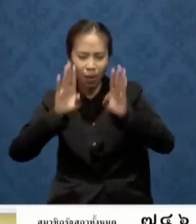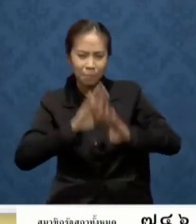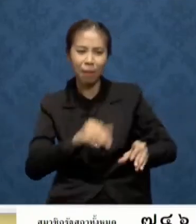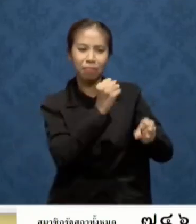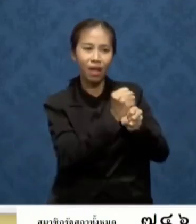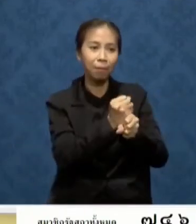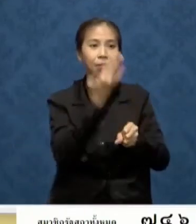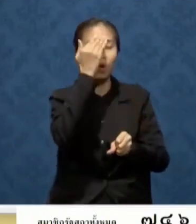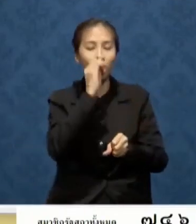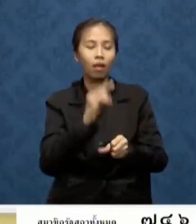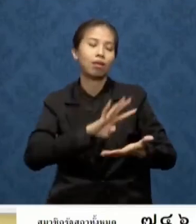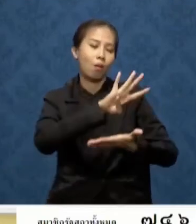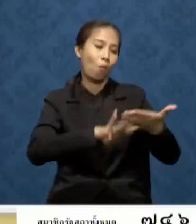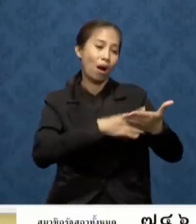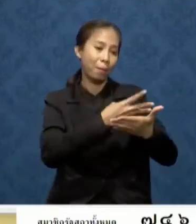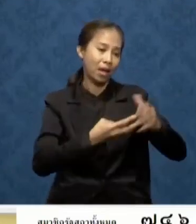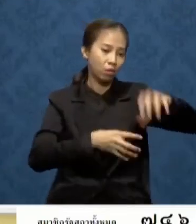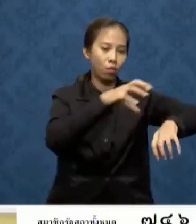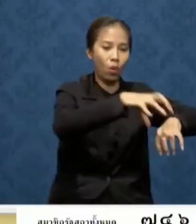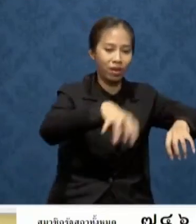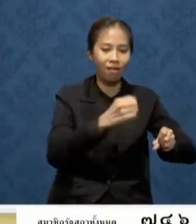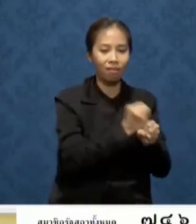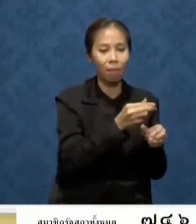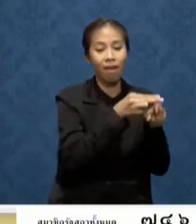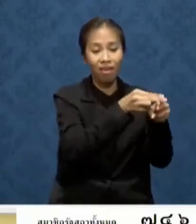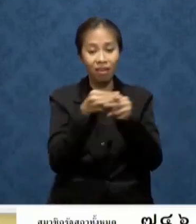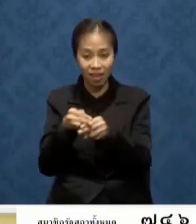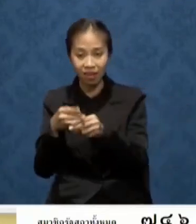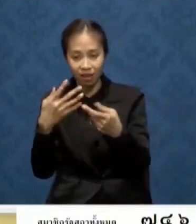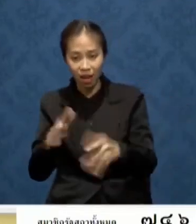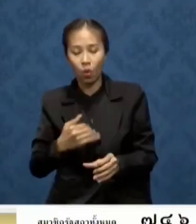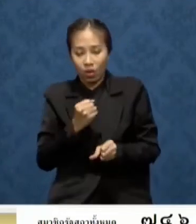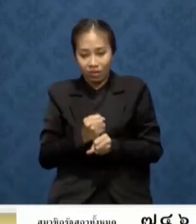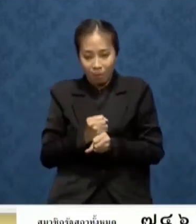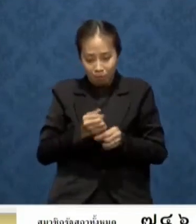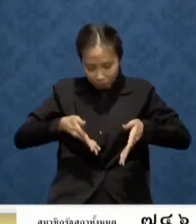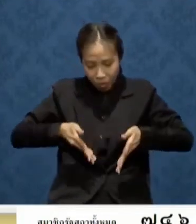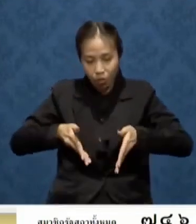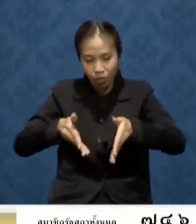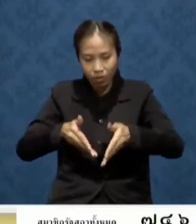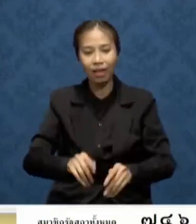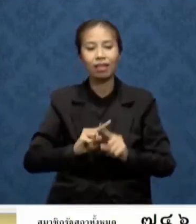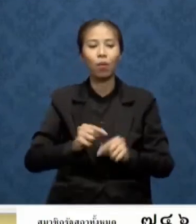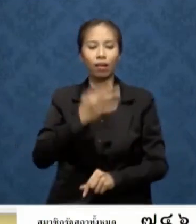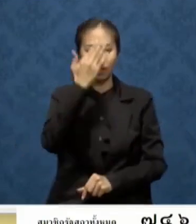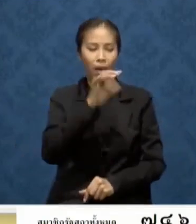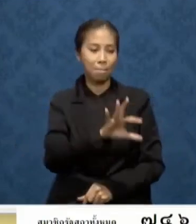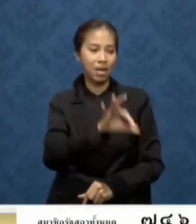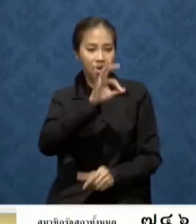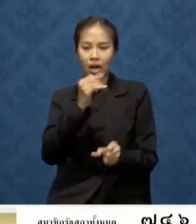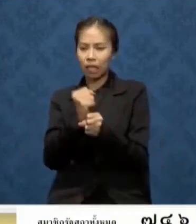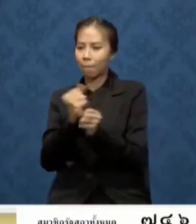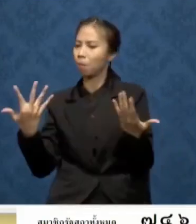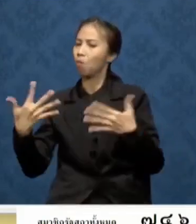ต่างหน่วยงาน ต่างวางแผนแล้วหาทางมาสรางรวมกันในเขตทางเดีวกัน แทนทจะเลือกแบบ Optimal Comb